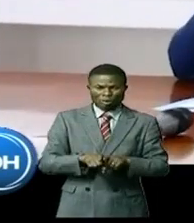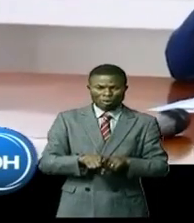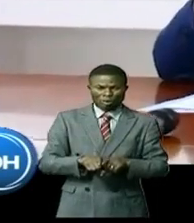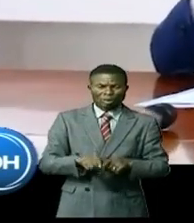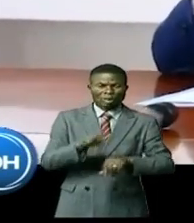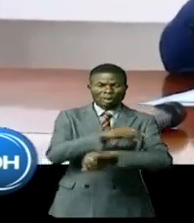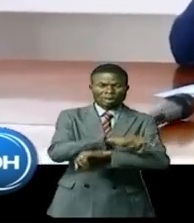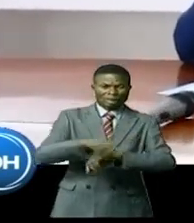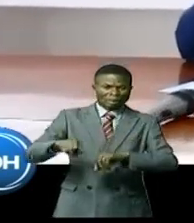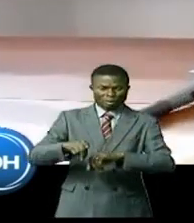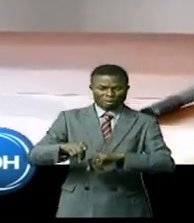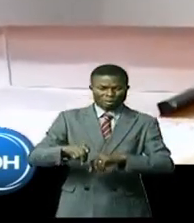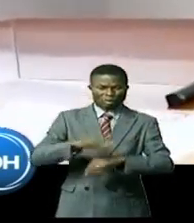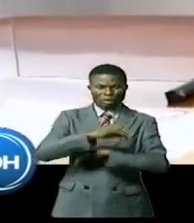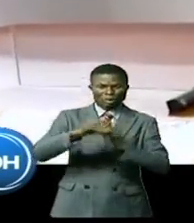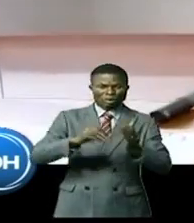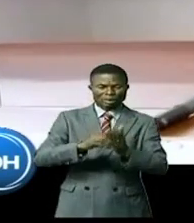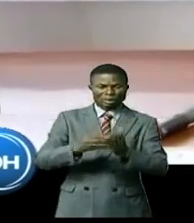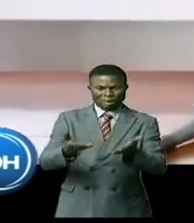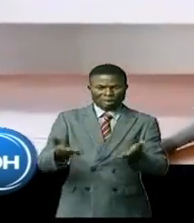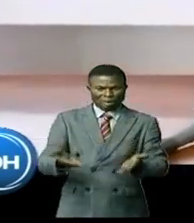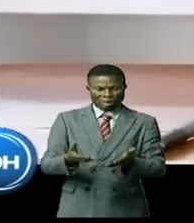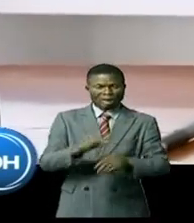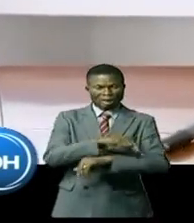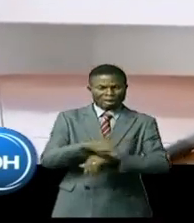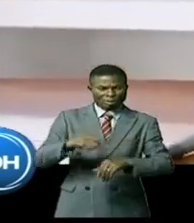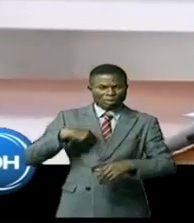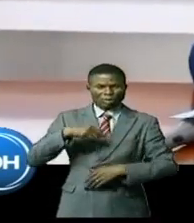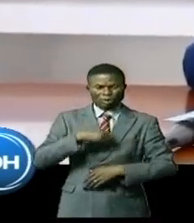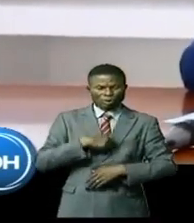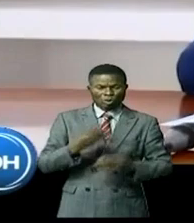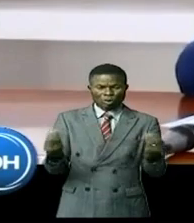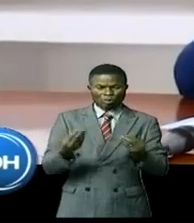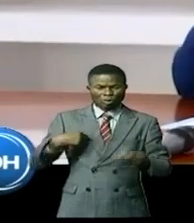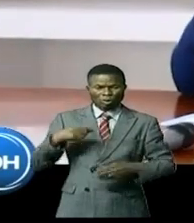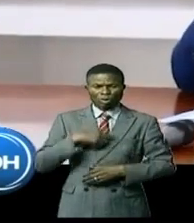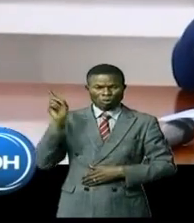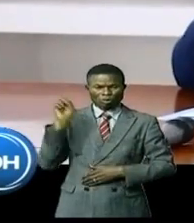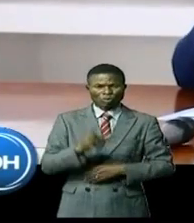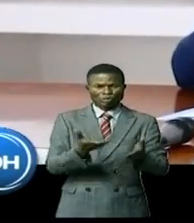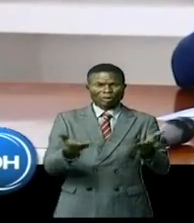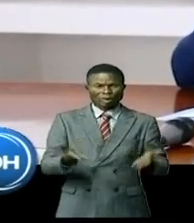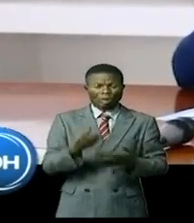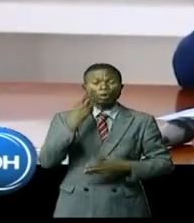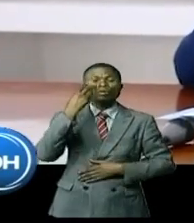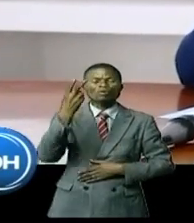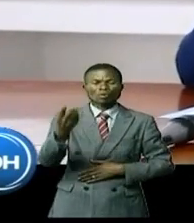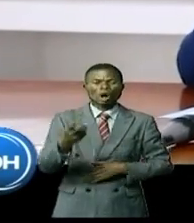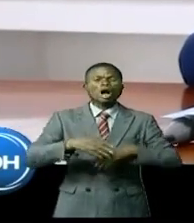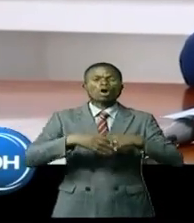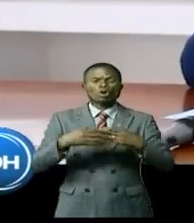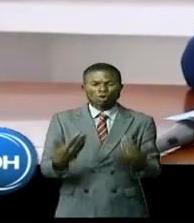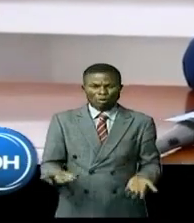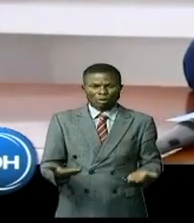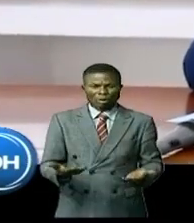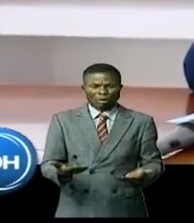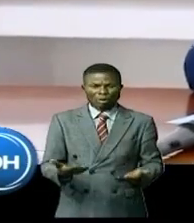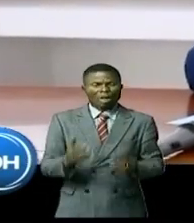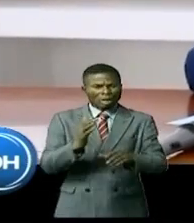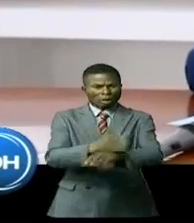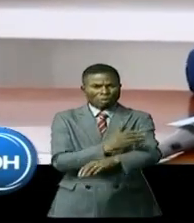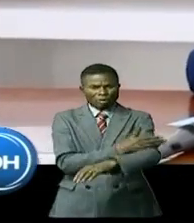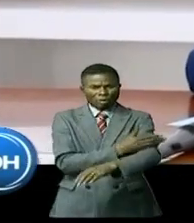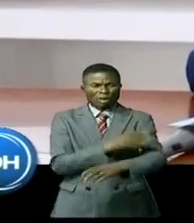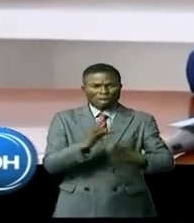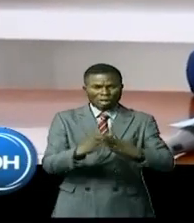administrations centrales. Je crois que c'est dans ce cadre que nous sommes là pour voir, tant soit peu, comment avancer avec le